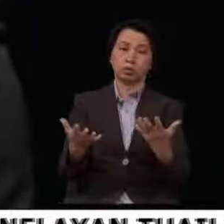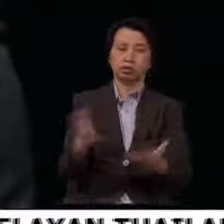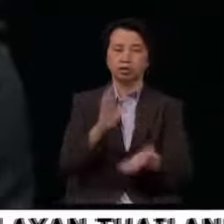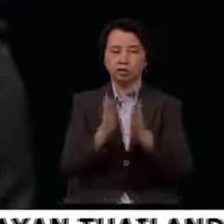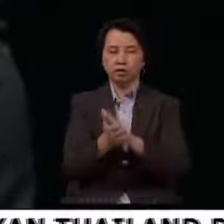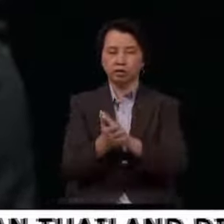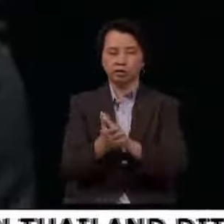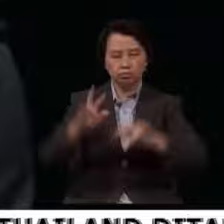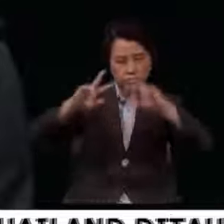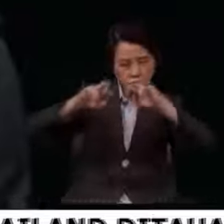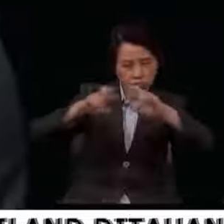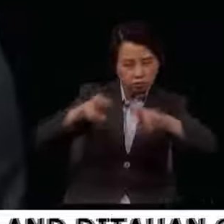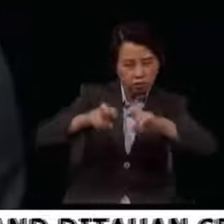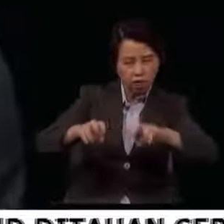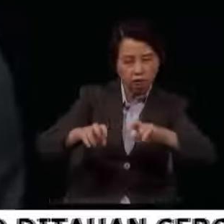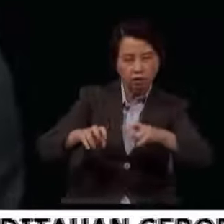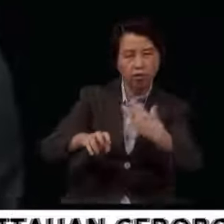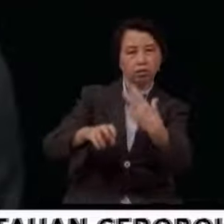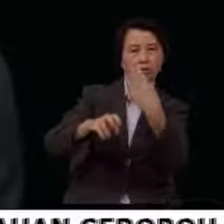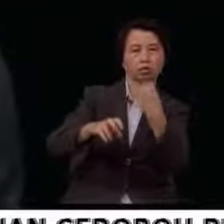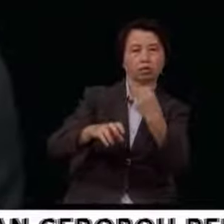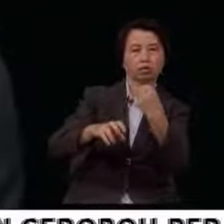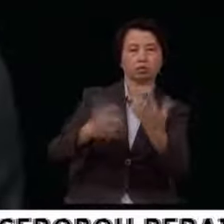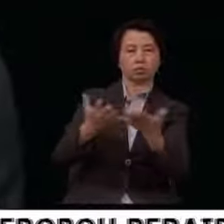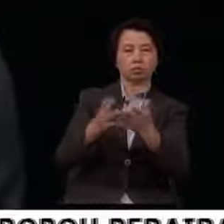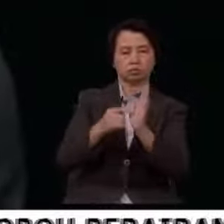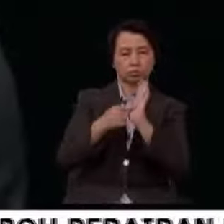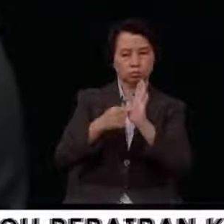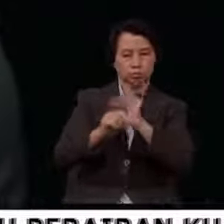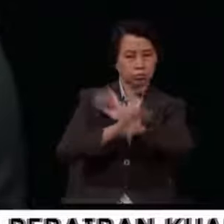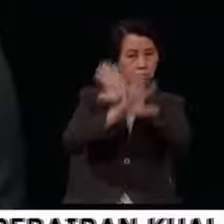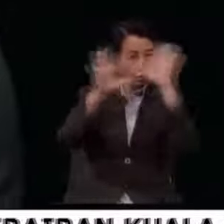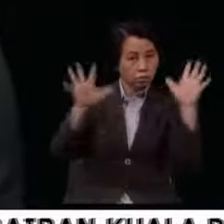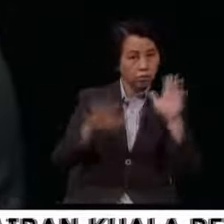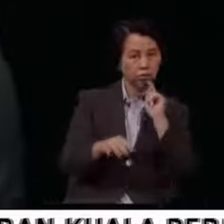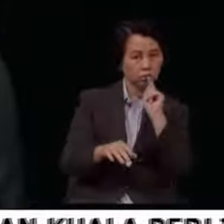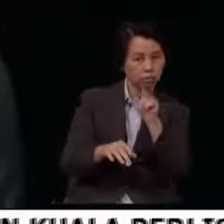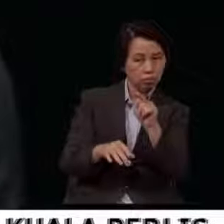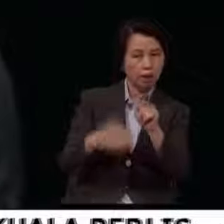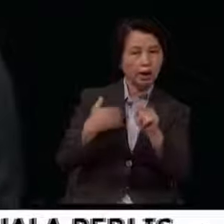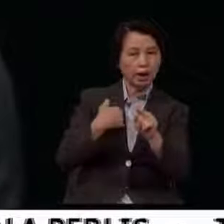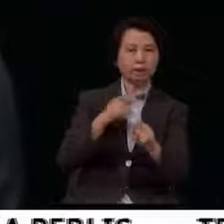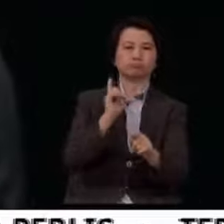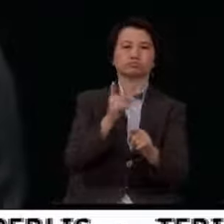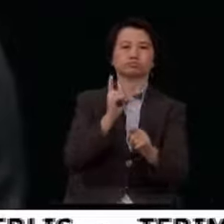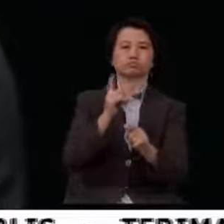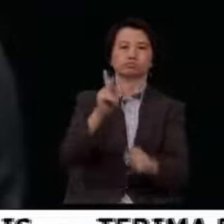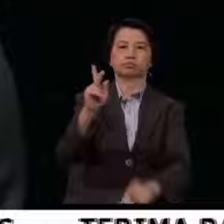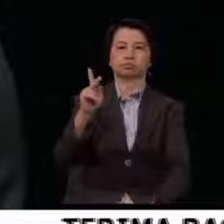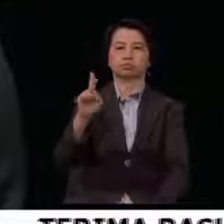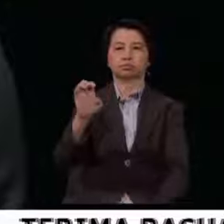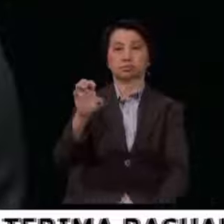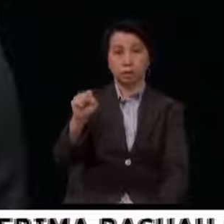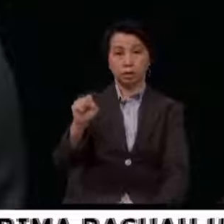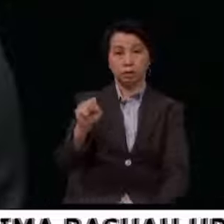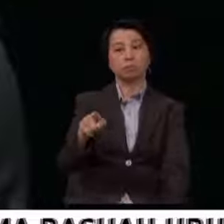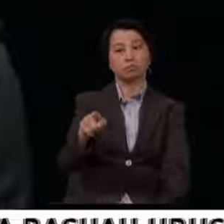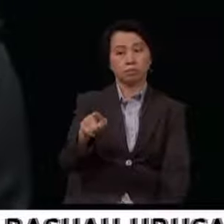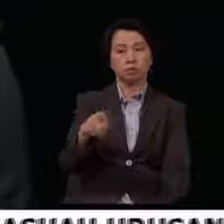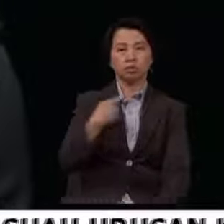mengenakan kompaun kemudian tengah dalam negeri dalam pengguna perlu juga jaga ke-22 PH